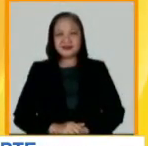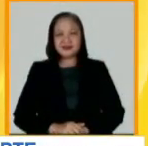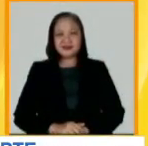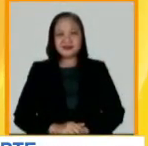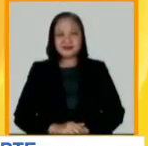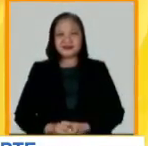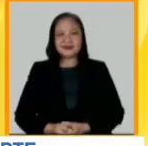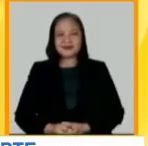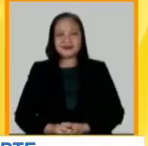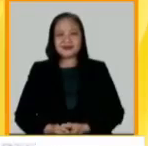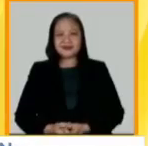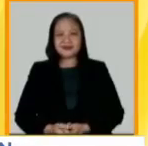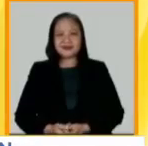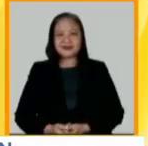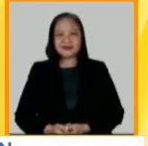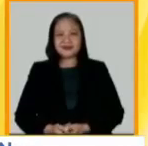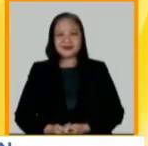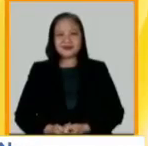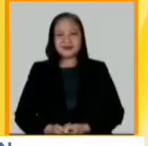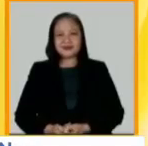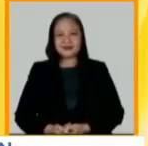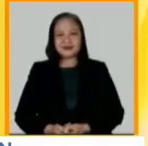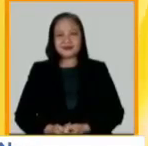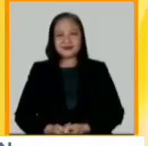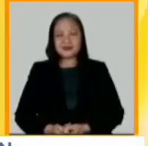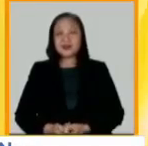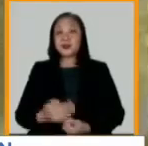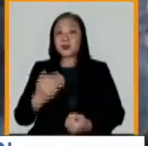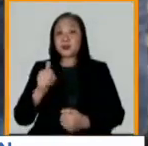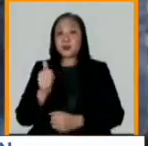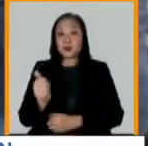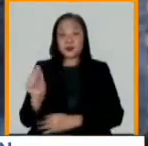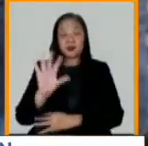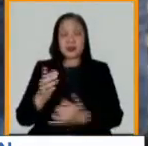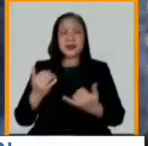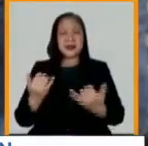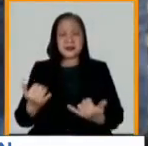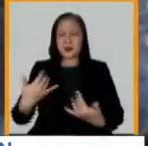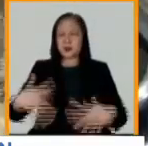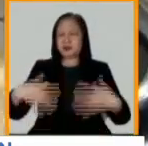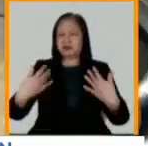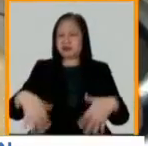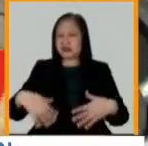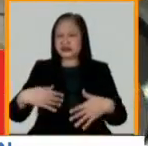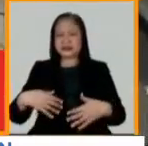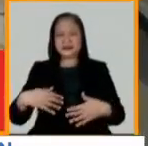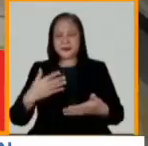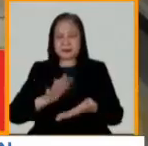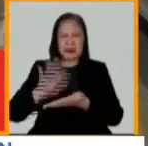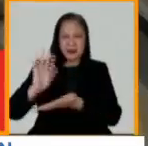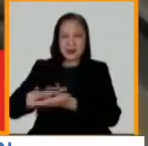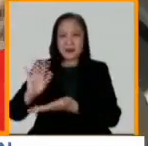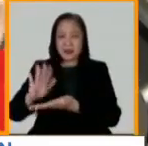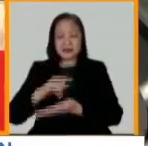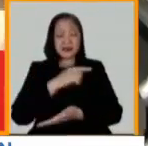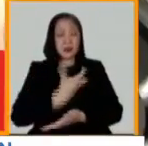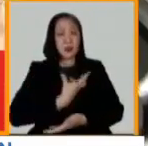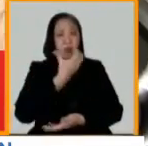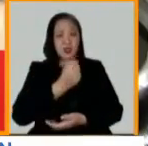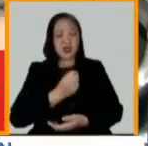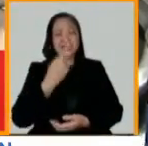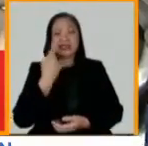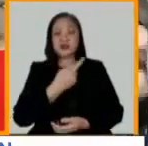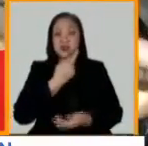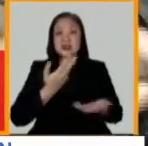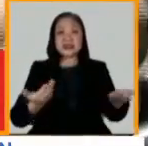mga nagtitinda? Igan, good morning. Umaaray na yung itang mga may-ari ng kainan na nakausap ko dito sa Quezon City dahil nga ang